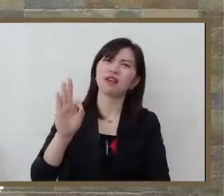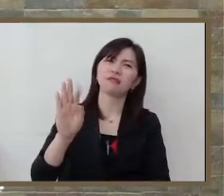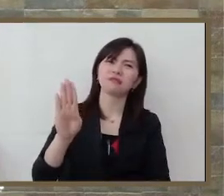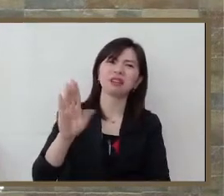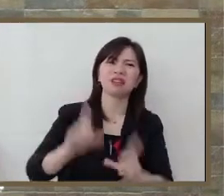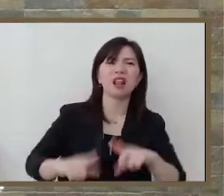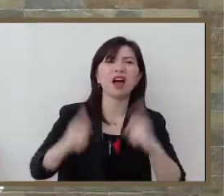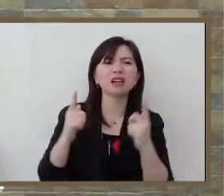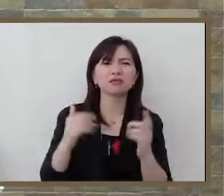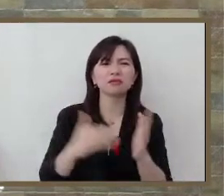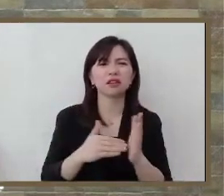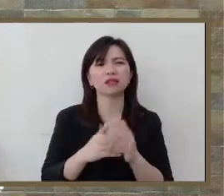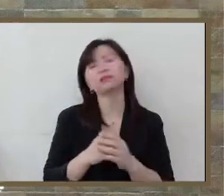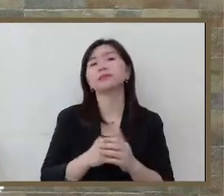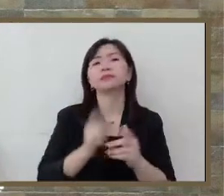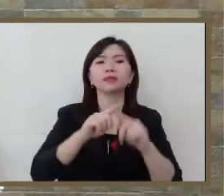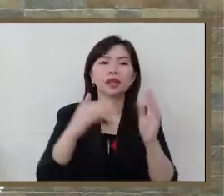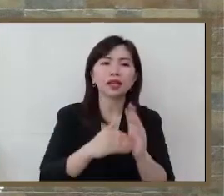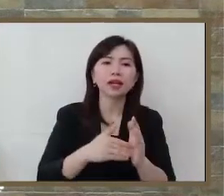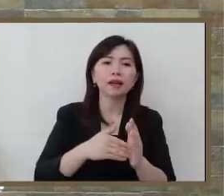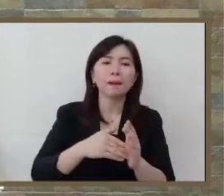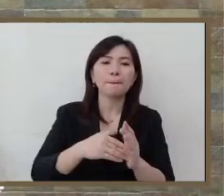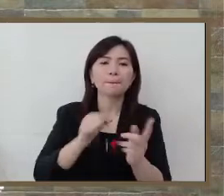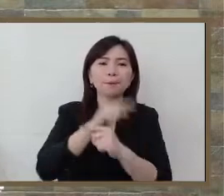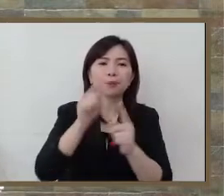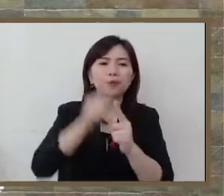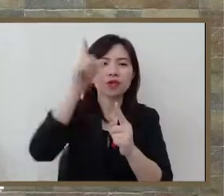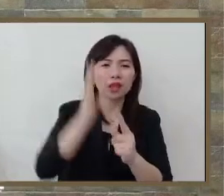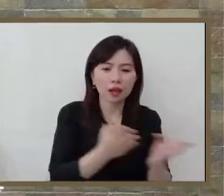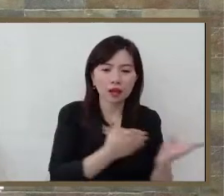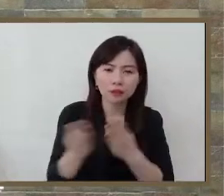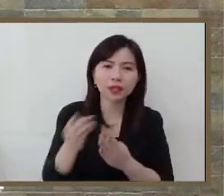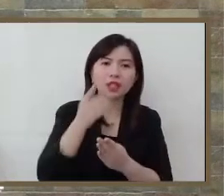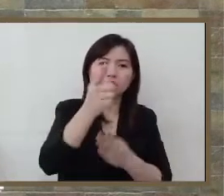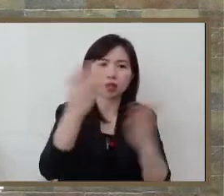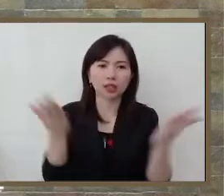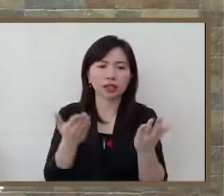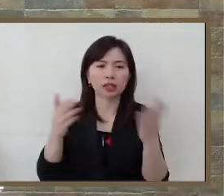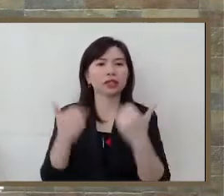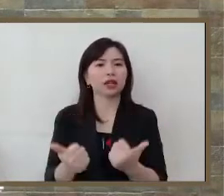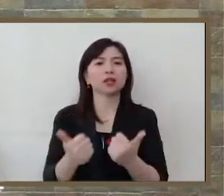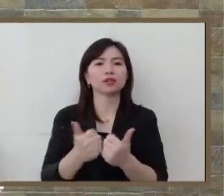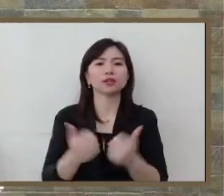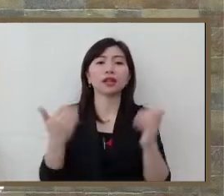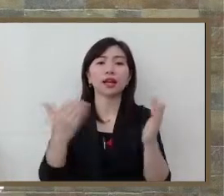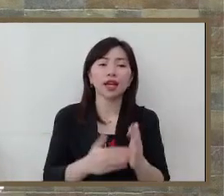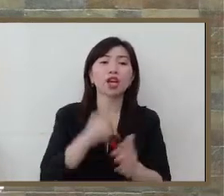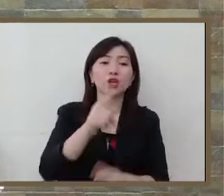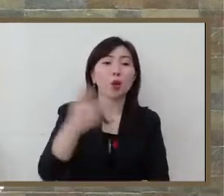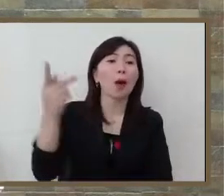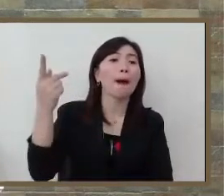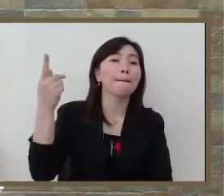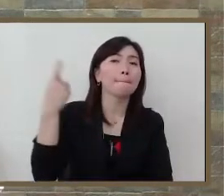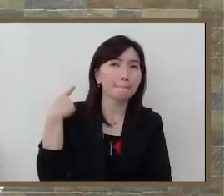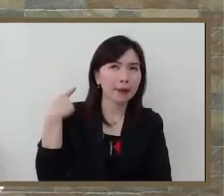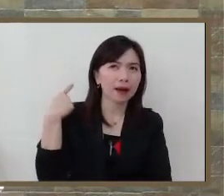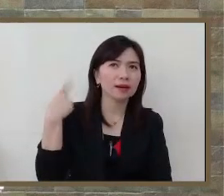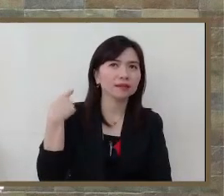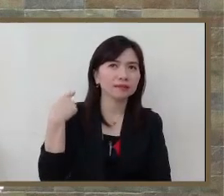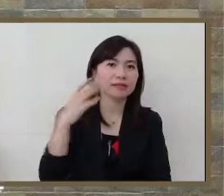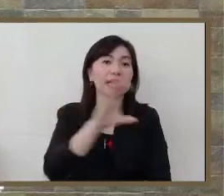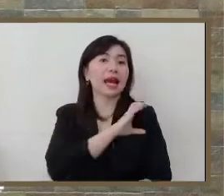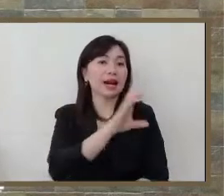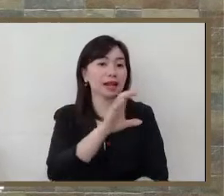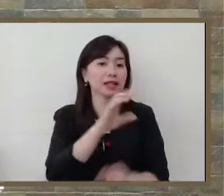fact na dinala ka ng Diyos dito, it is time for you once again to have the courage to open your armory.